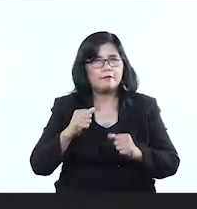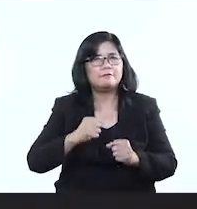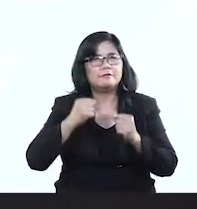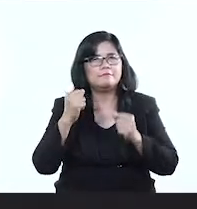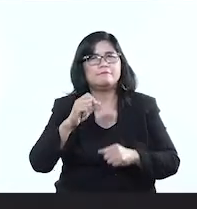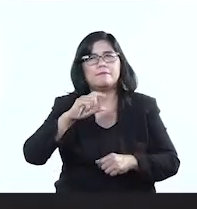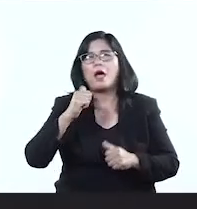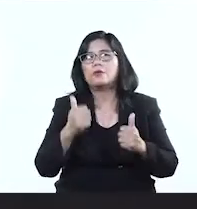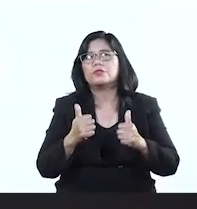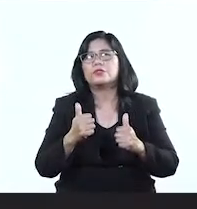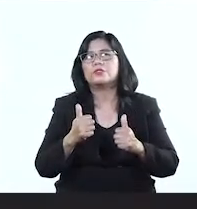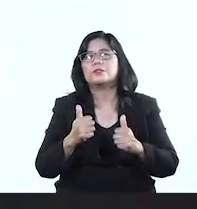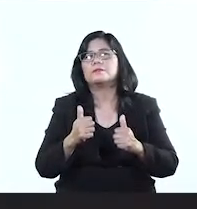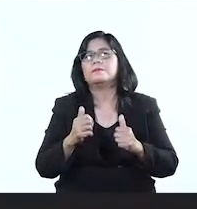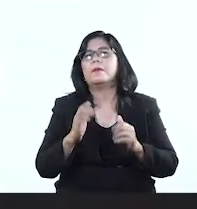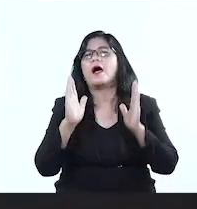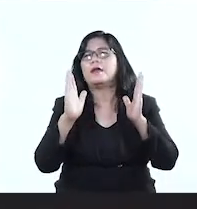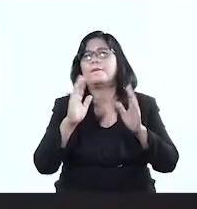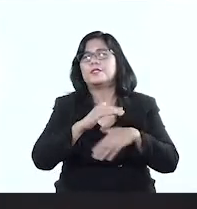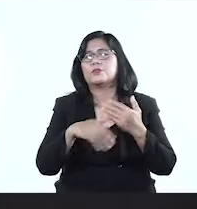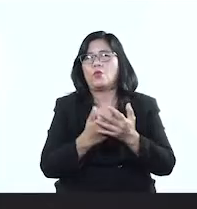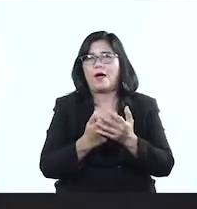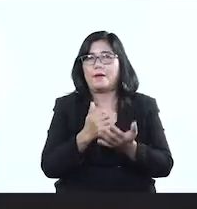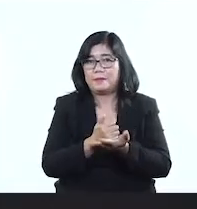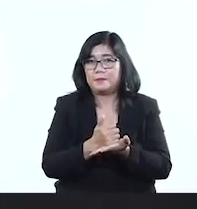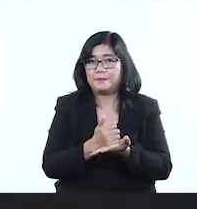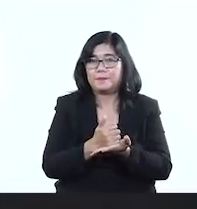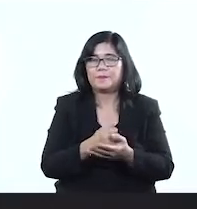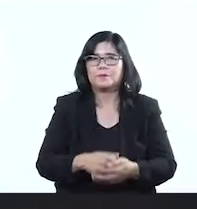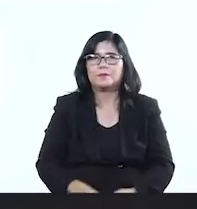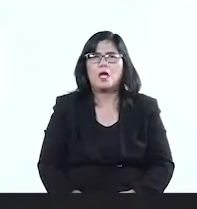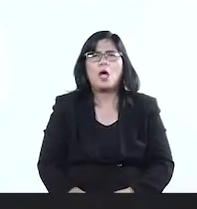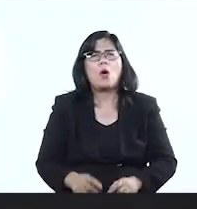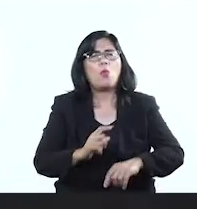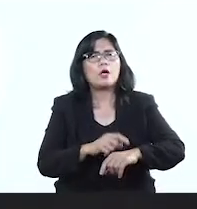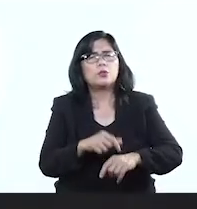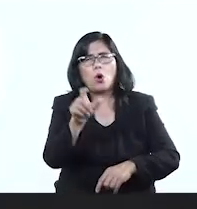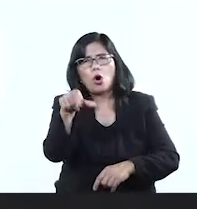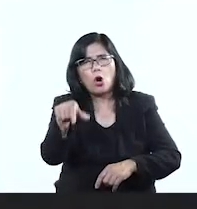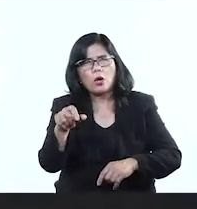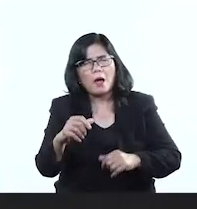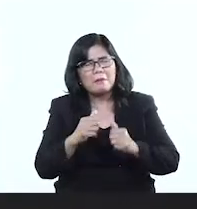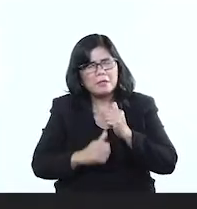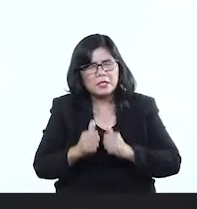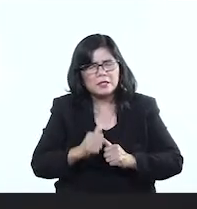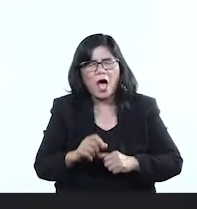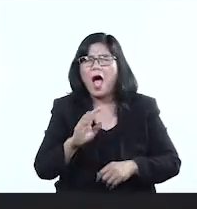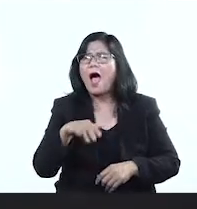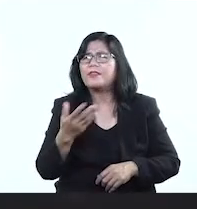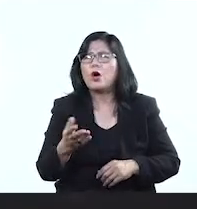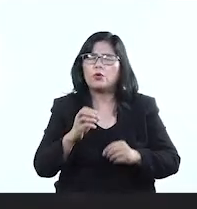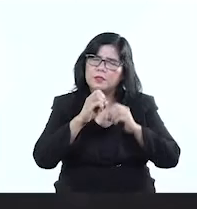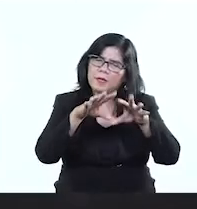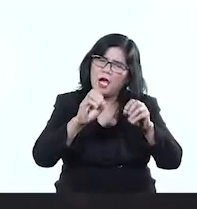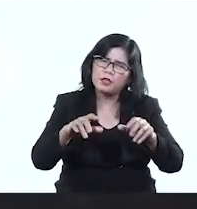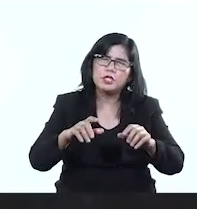I am MP3 hai ketika orang menderita Hai ada ketika orang diberkati dan sukses